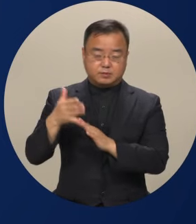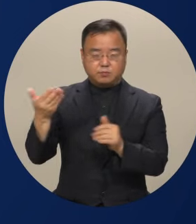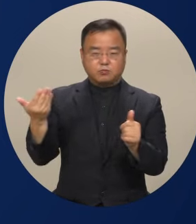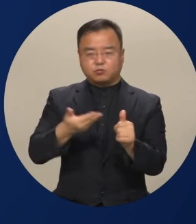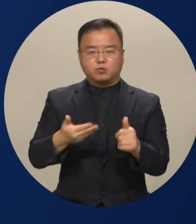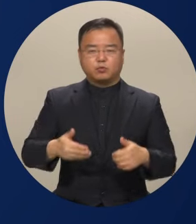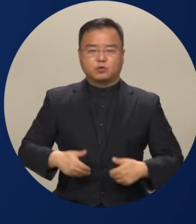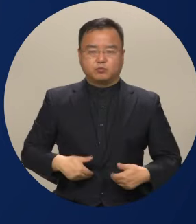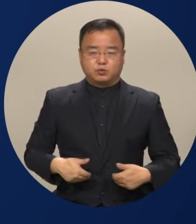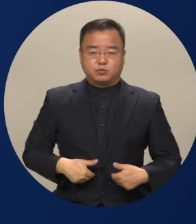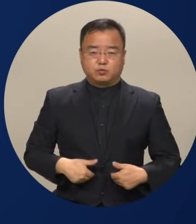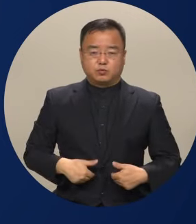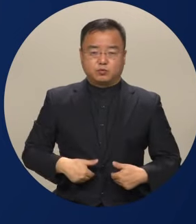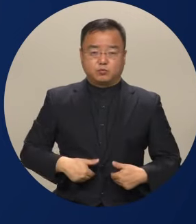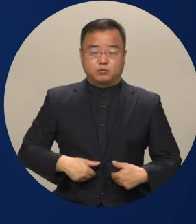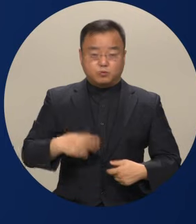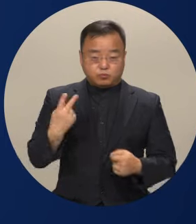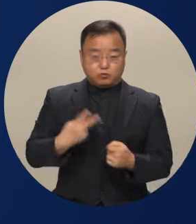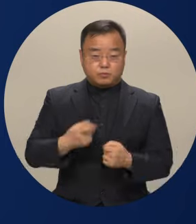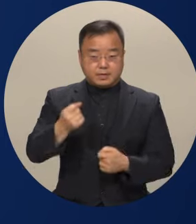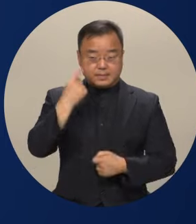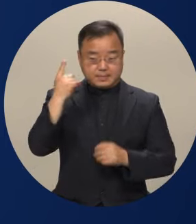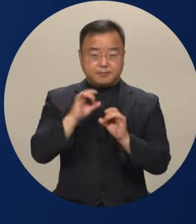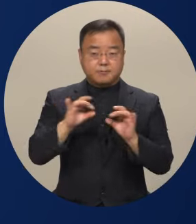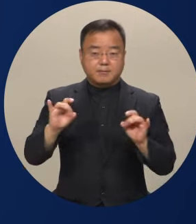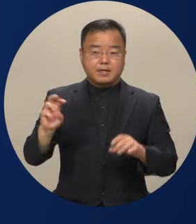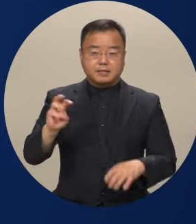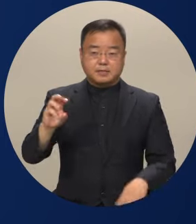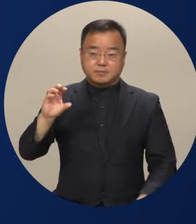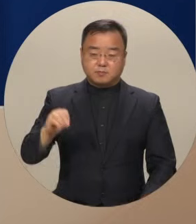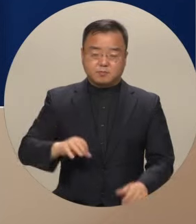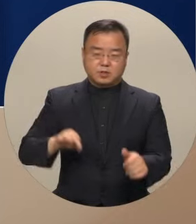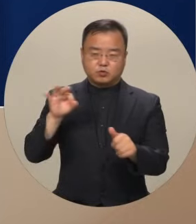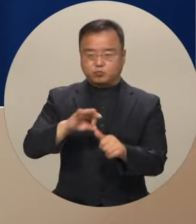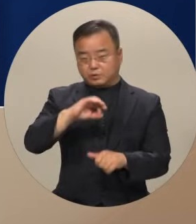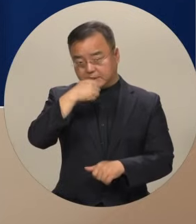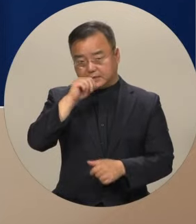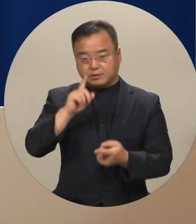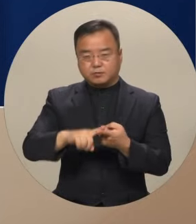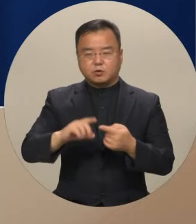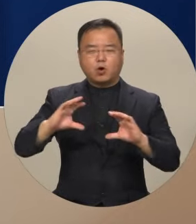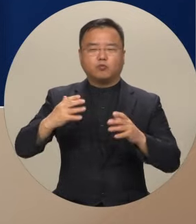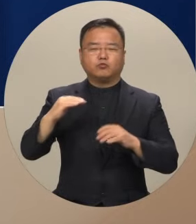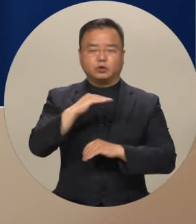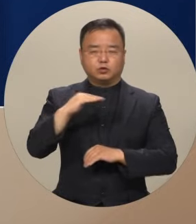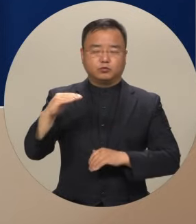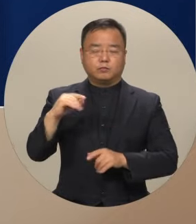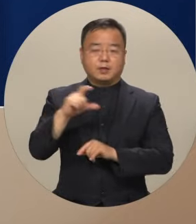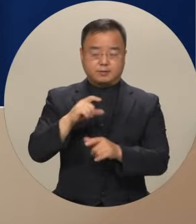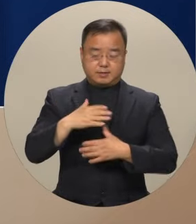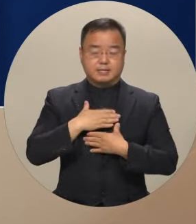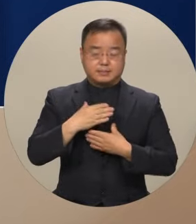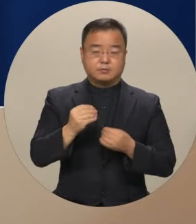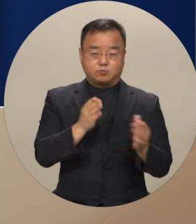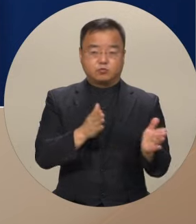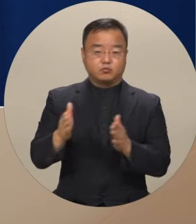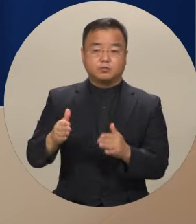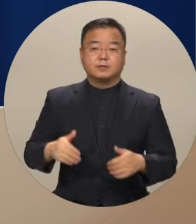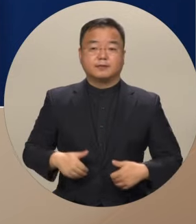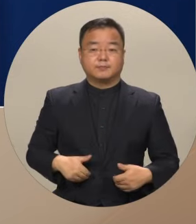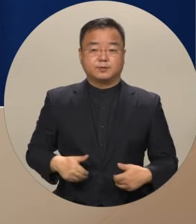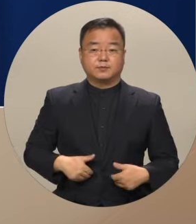한다고 촉구했습니다 또 매달 교육청마다 30만 원씩 제공하는 예산을 국가 차원에서 안정적으로 보장해야 한다